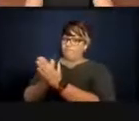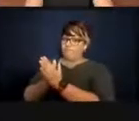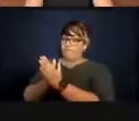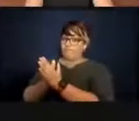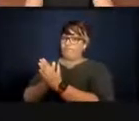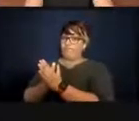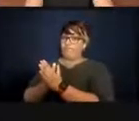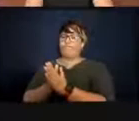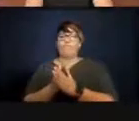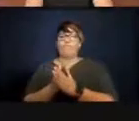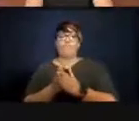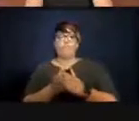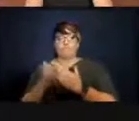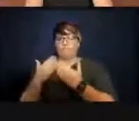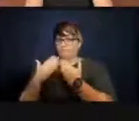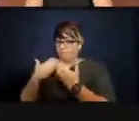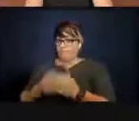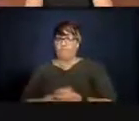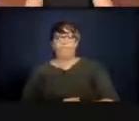Asante.